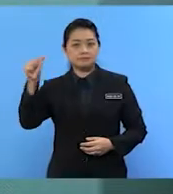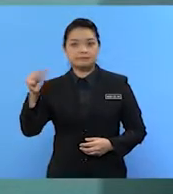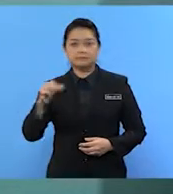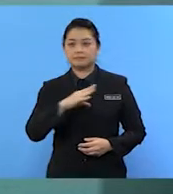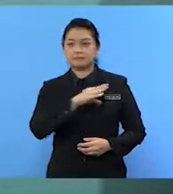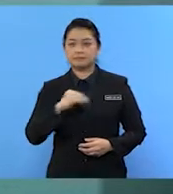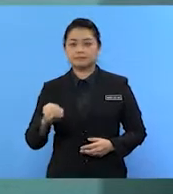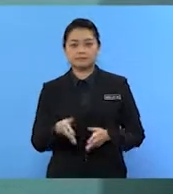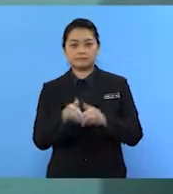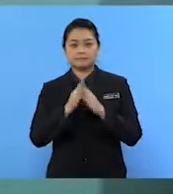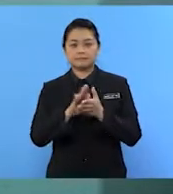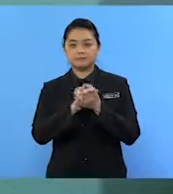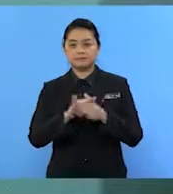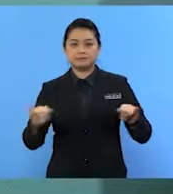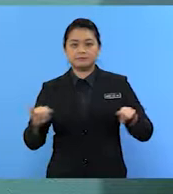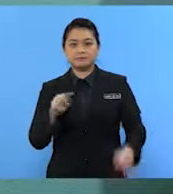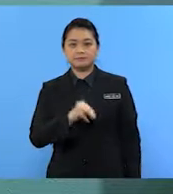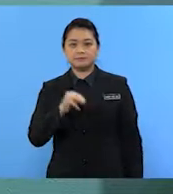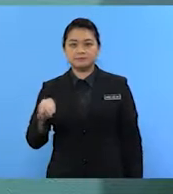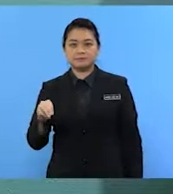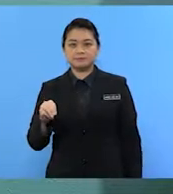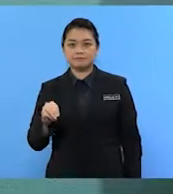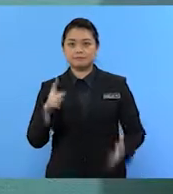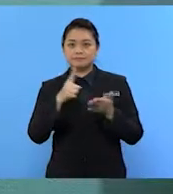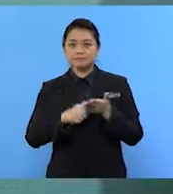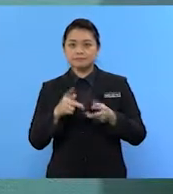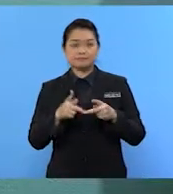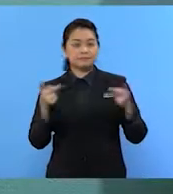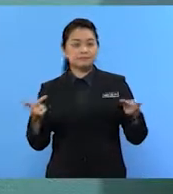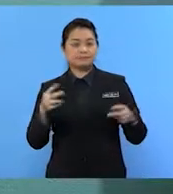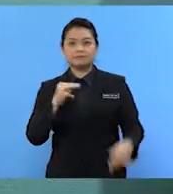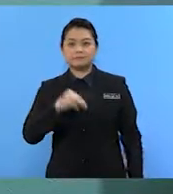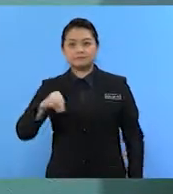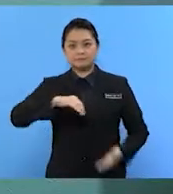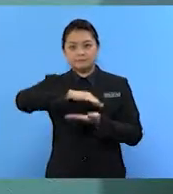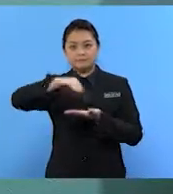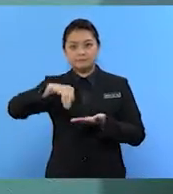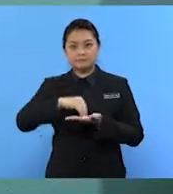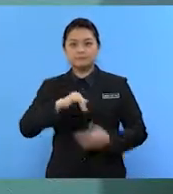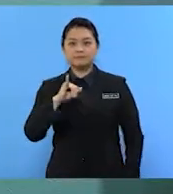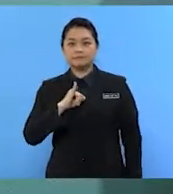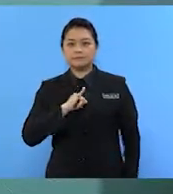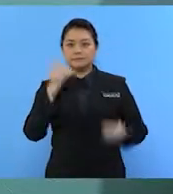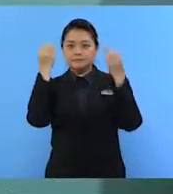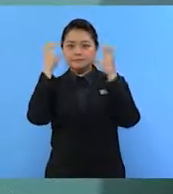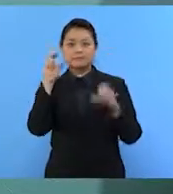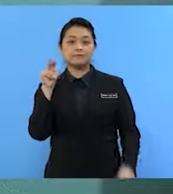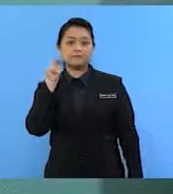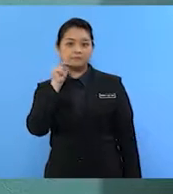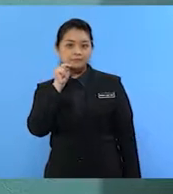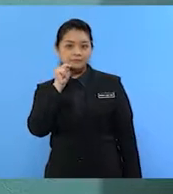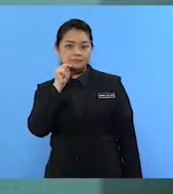Assalamualaikum dan salam sejahtera murid-murid. Apa khabar murid-murid semua? Saya, Cikgu Nur